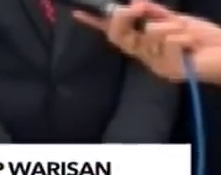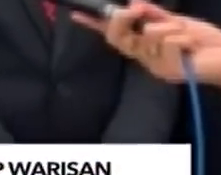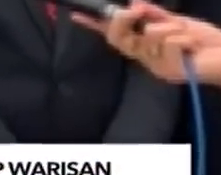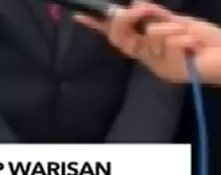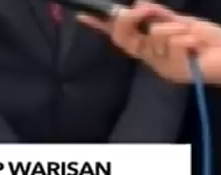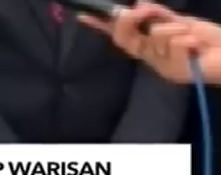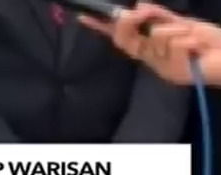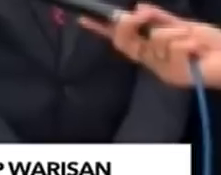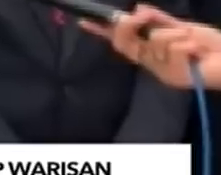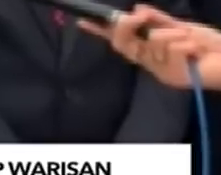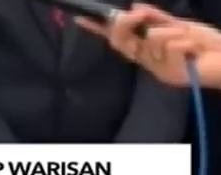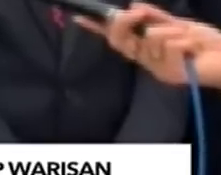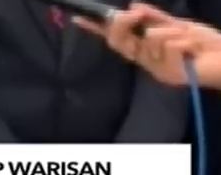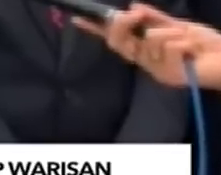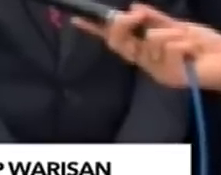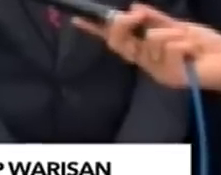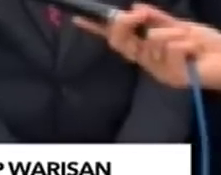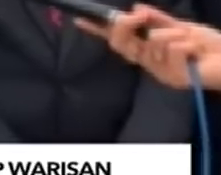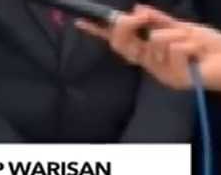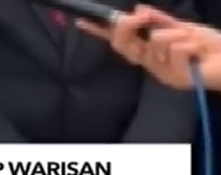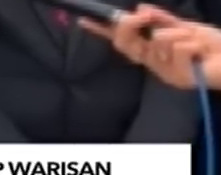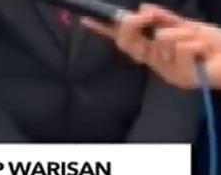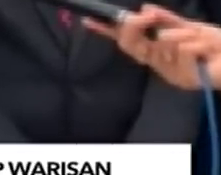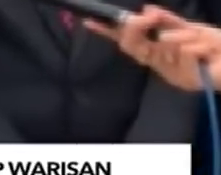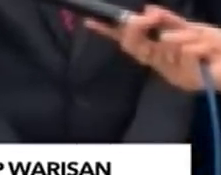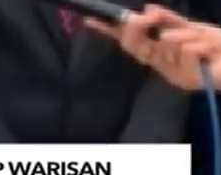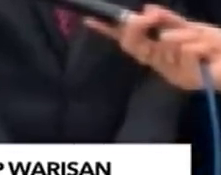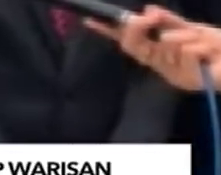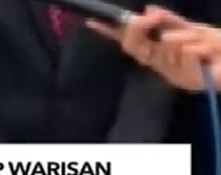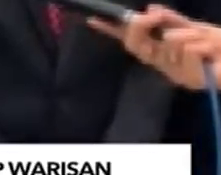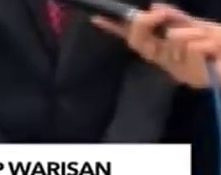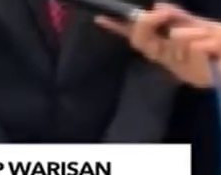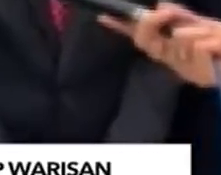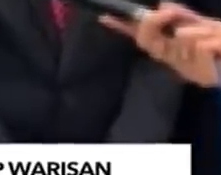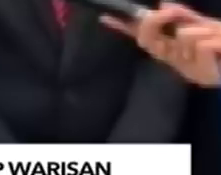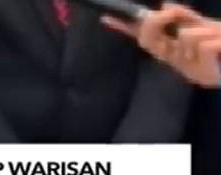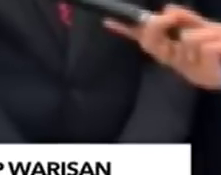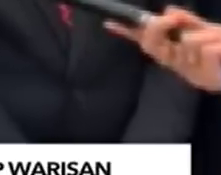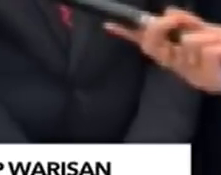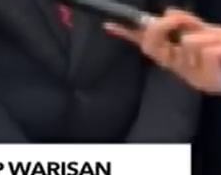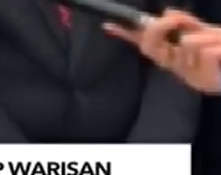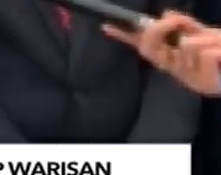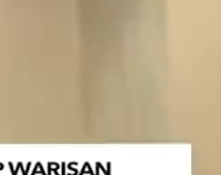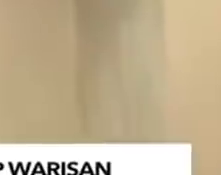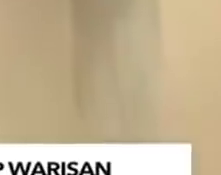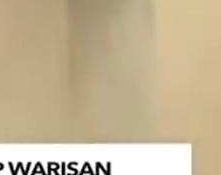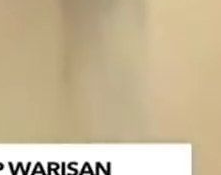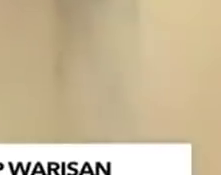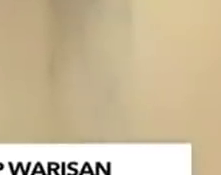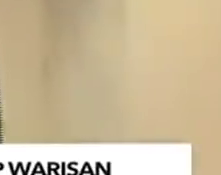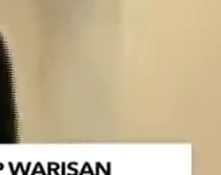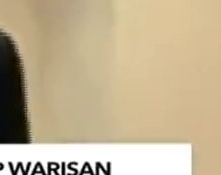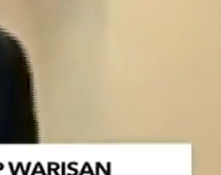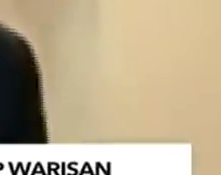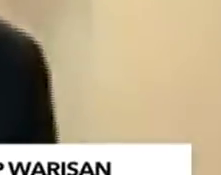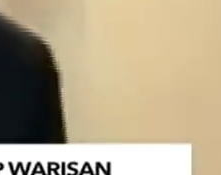diberikan kepada Presiden PKR itu, namun hala tuju Anwar masih tidak jelas. Beliau yang enggan menamakan individu untuk menggantikan Anwar sebagai